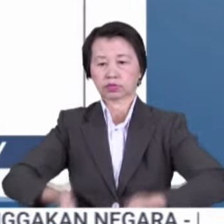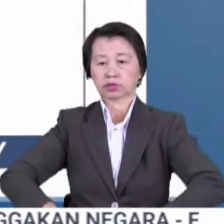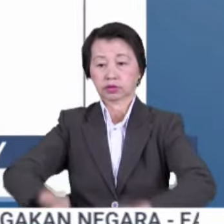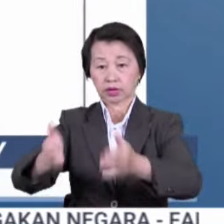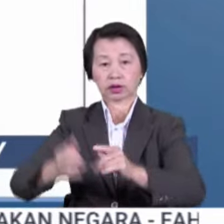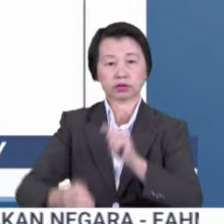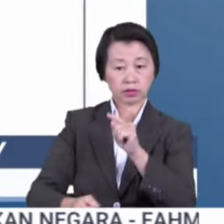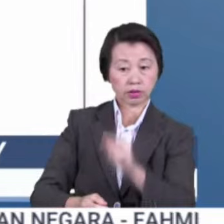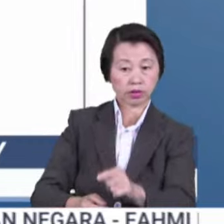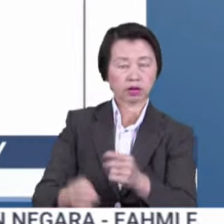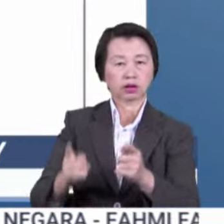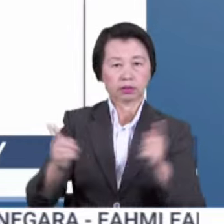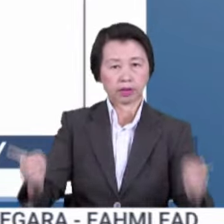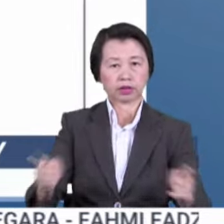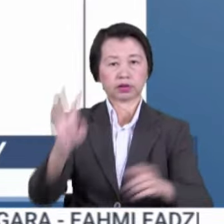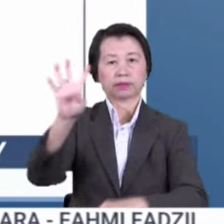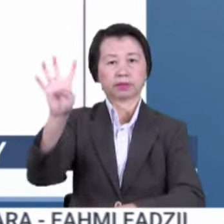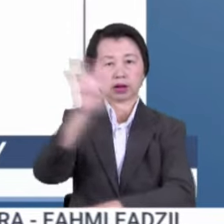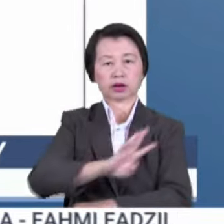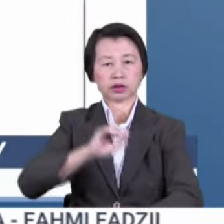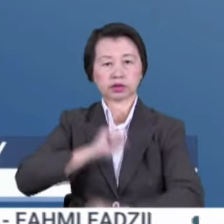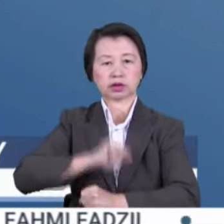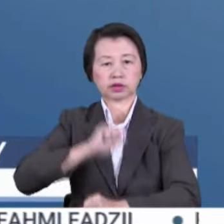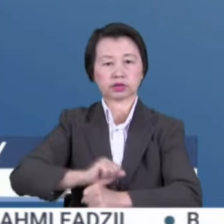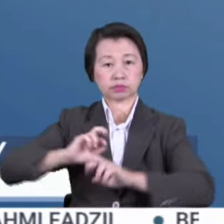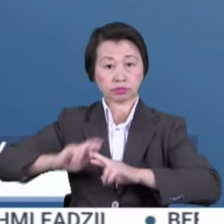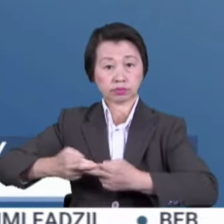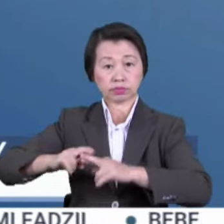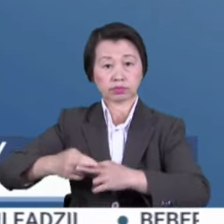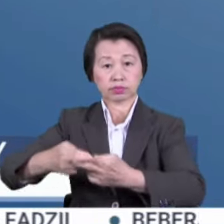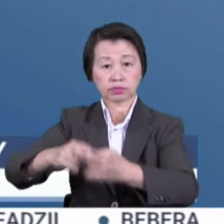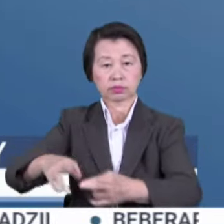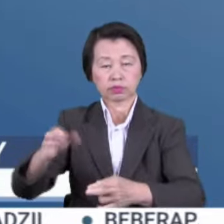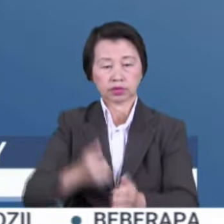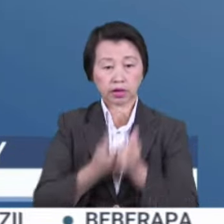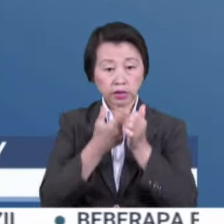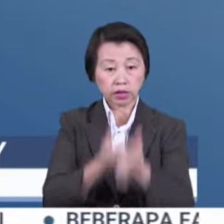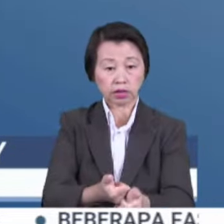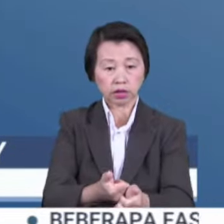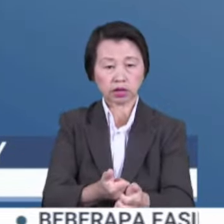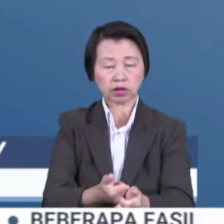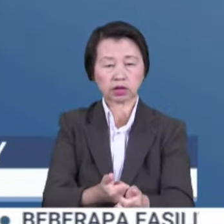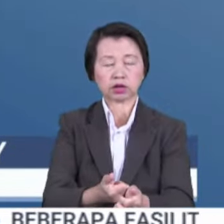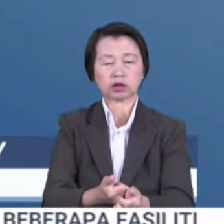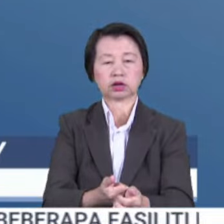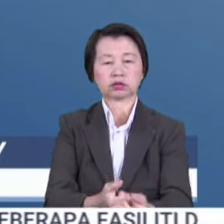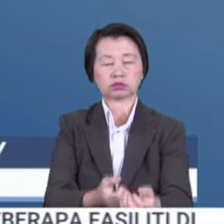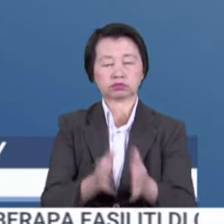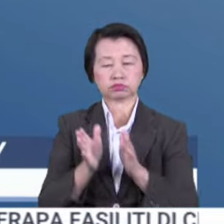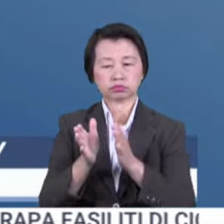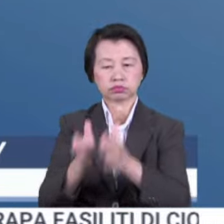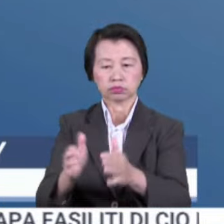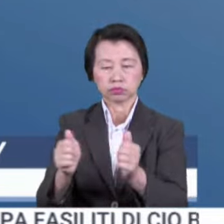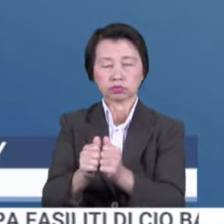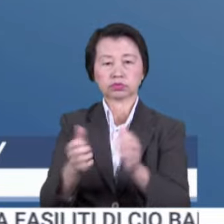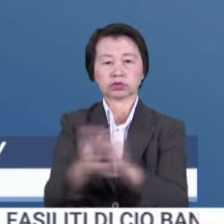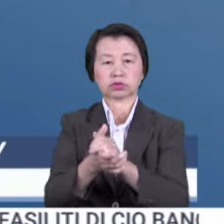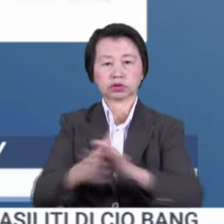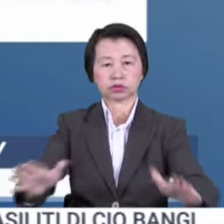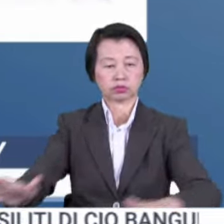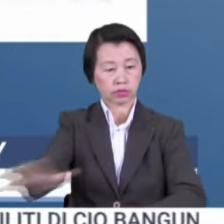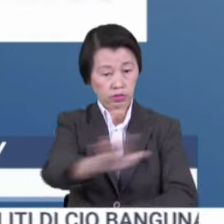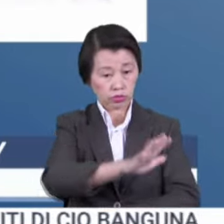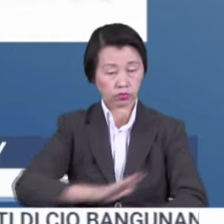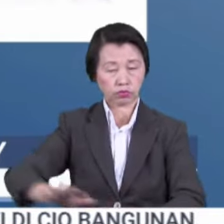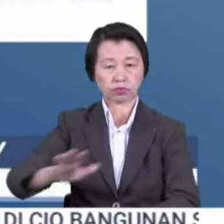terlibat sepanjang tempo kerja-kerja pembaikan selain mematuhi segala pengurusan trofik untuk keselamatan semua